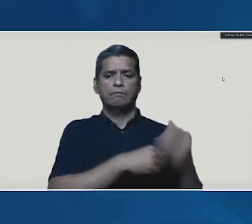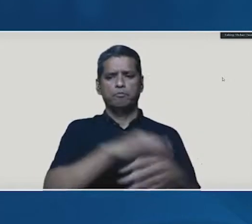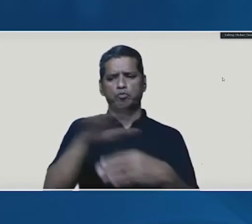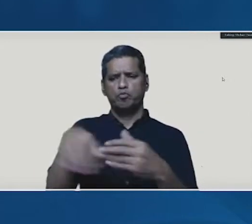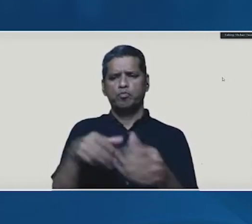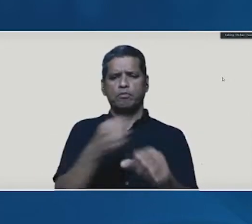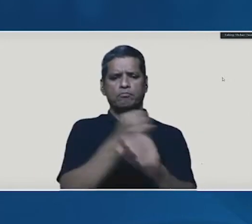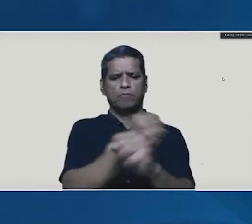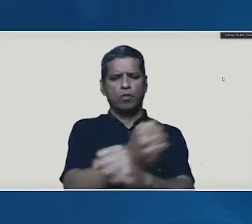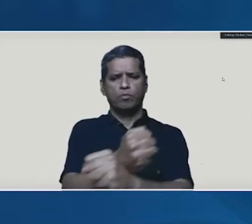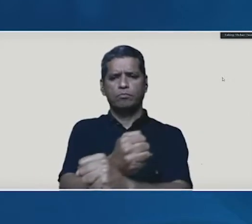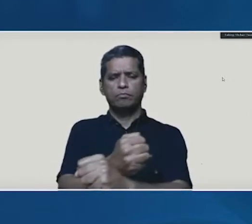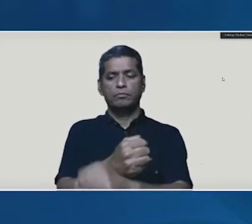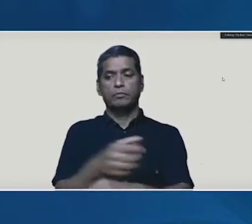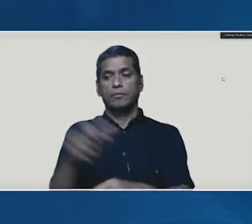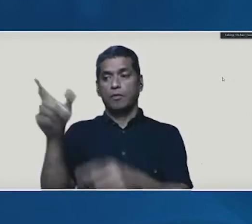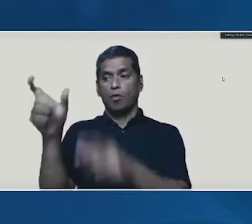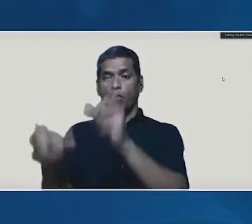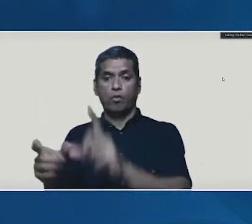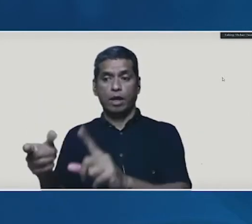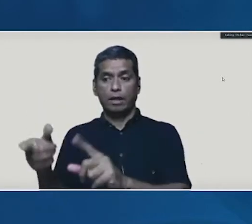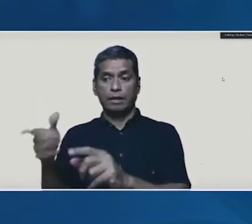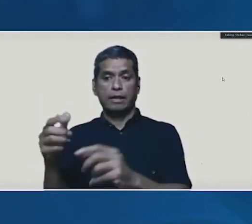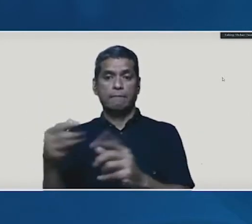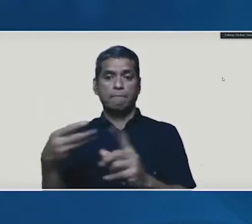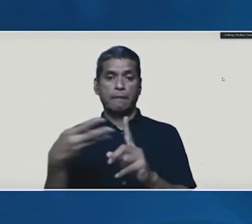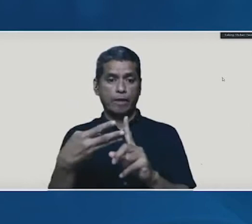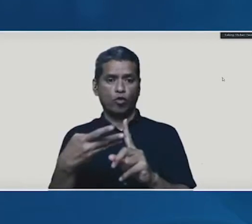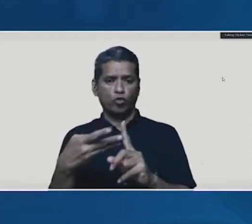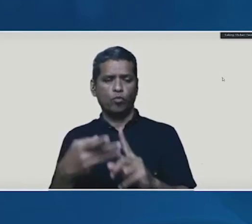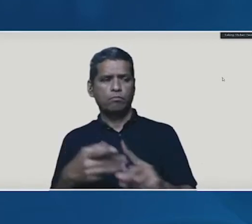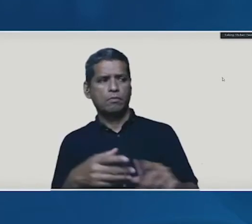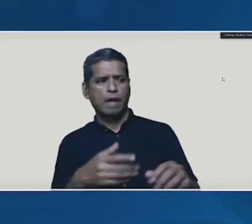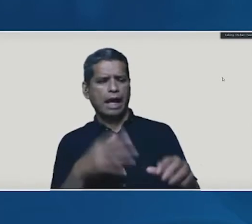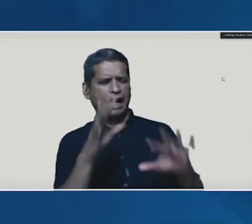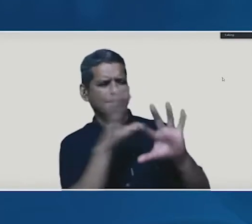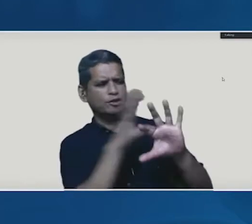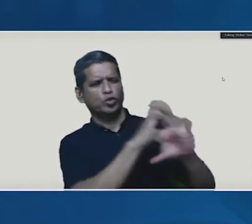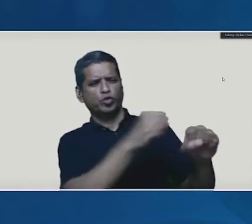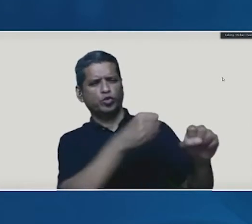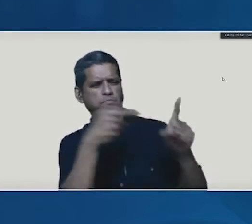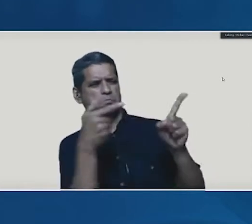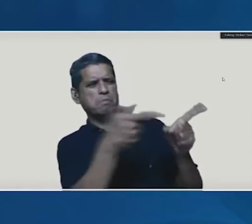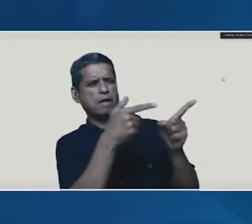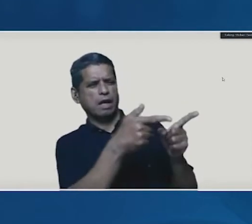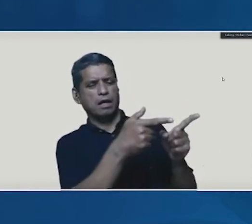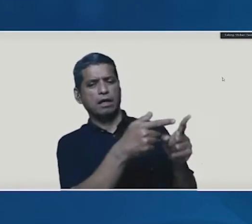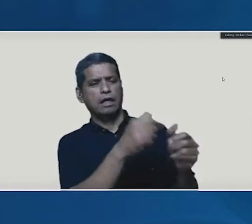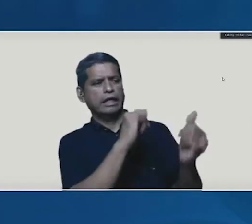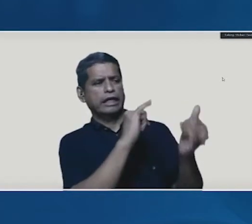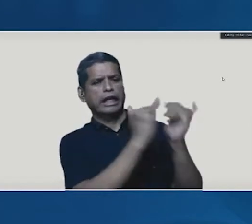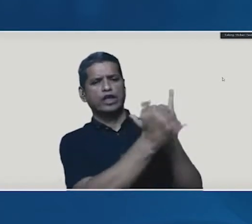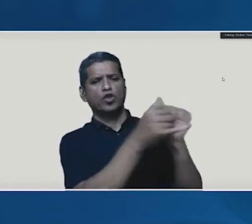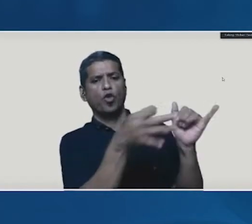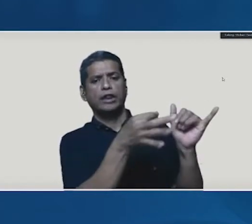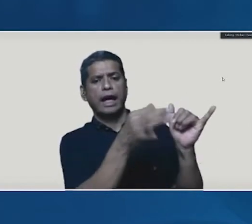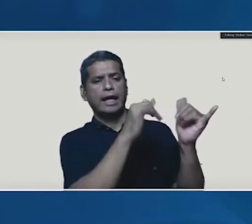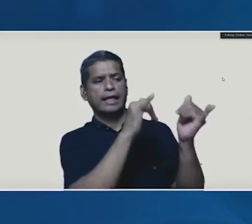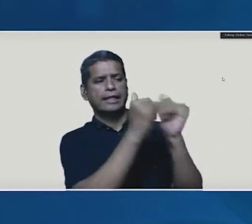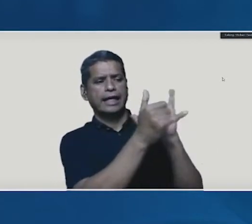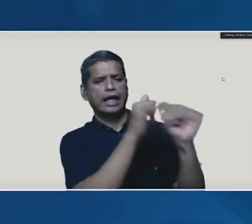menghancurkan tembok Yerusalem dan mereka memporak-porandakan Yerusalem dan dan kemudian mereka